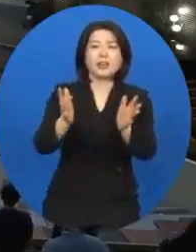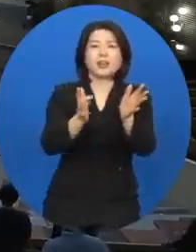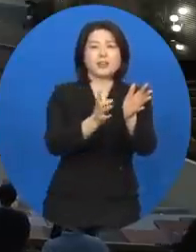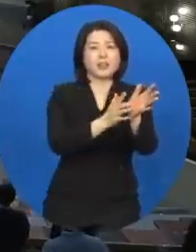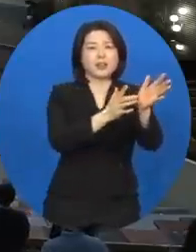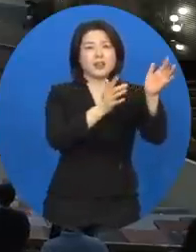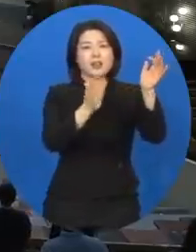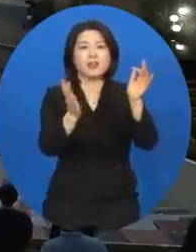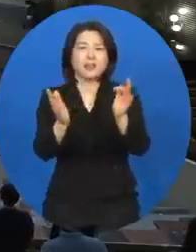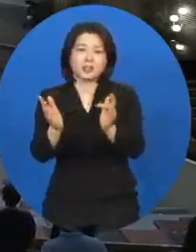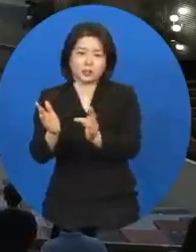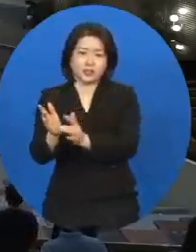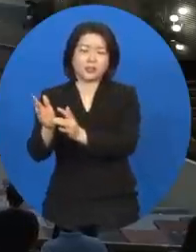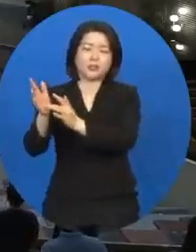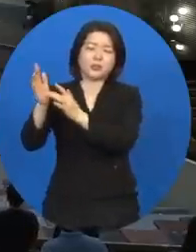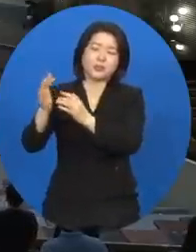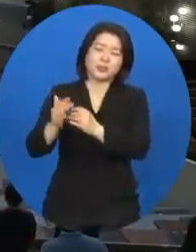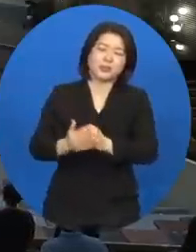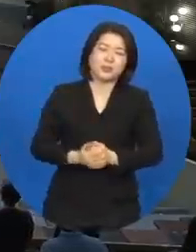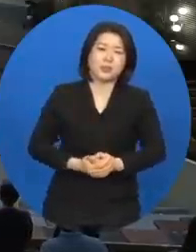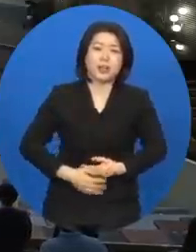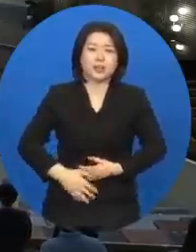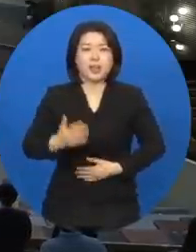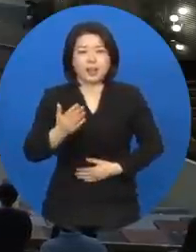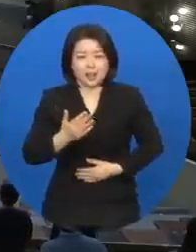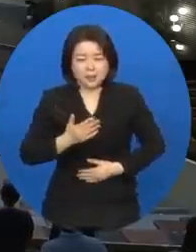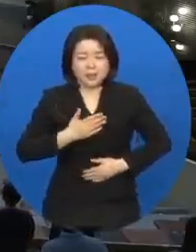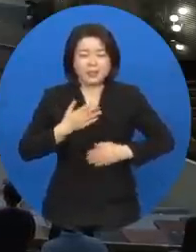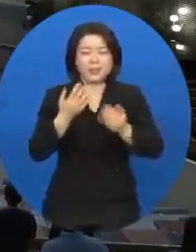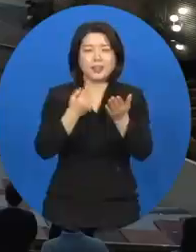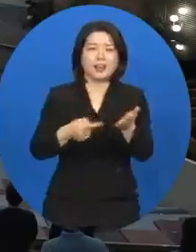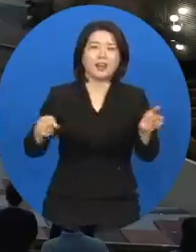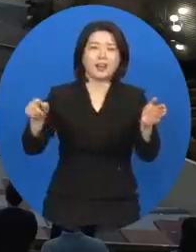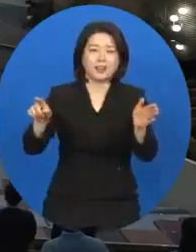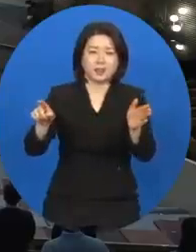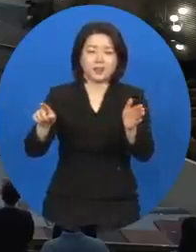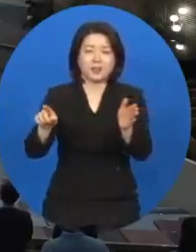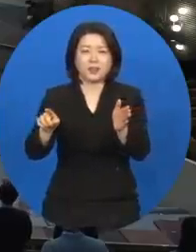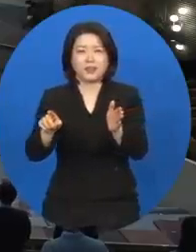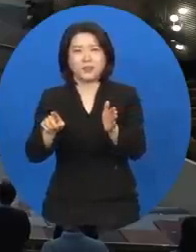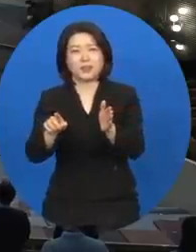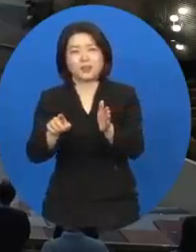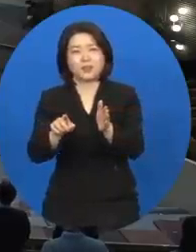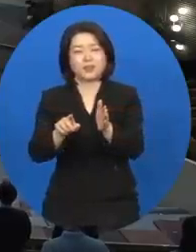독생자 예수 날 위하여